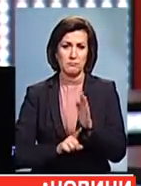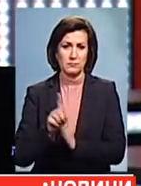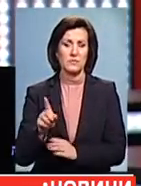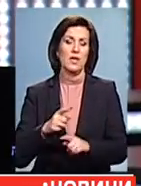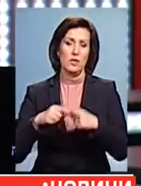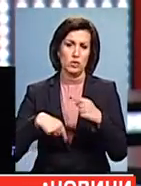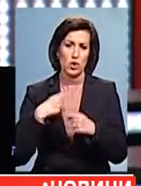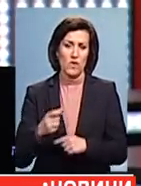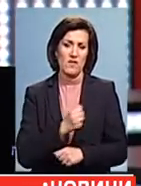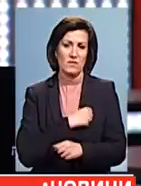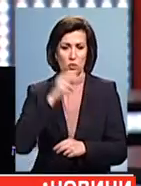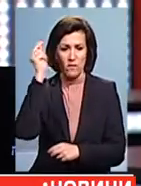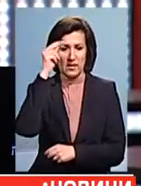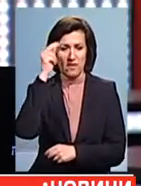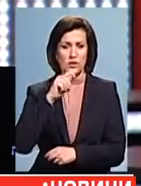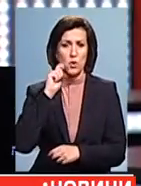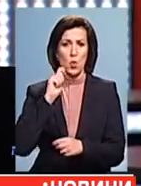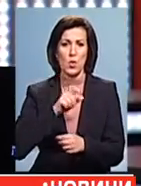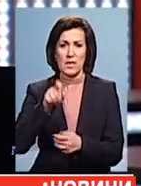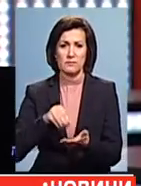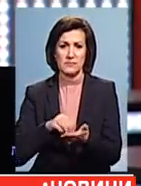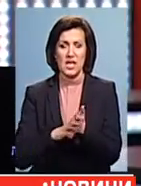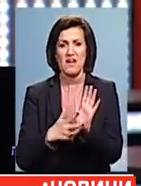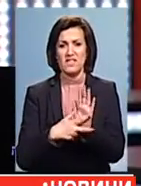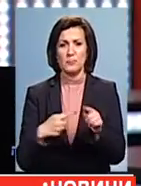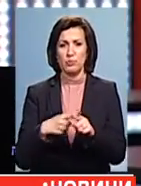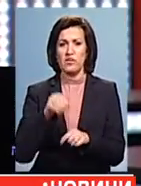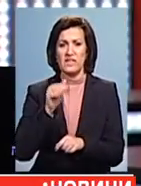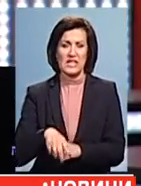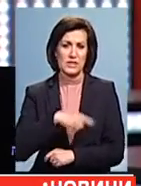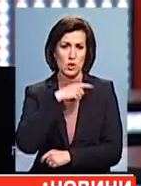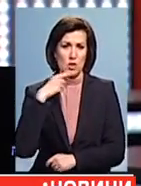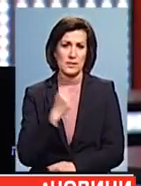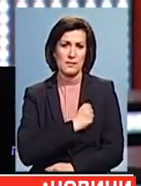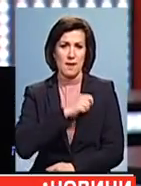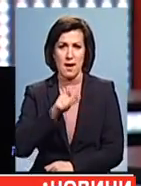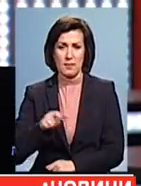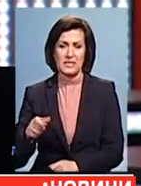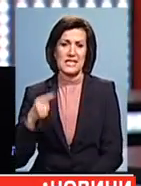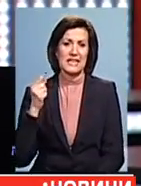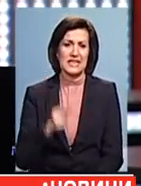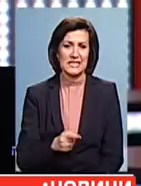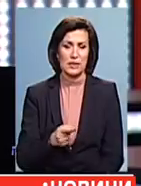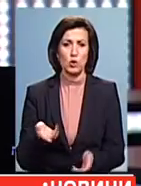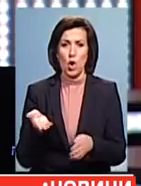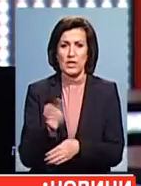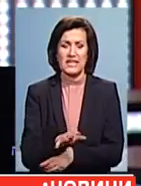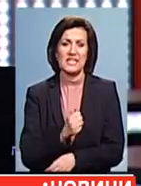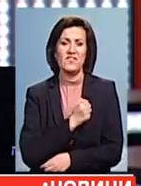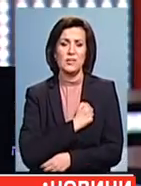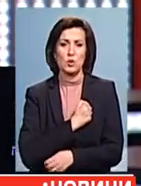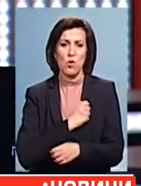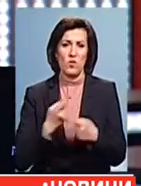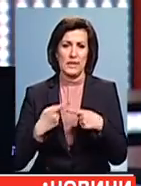військові навчання. Українці нарахували там 8,5 тисяч російських армійців та майже 1000 одиниць